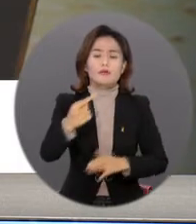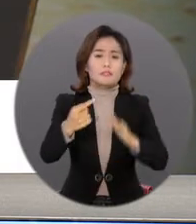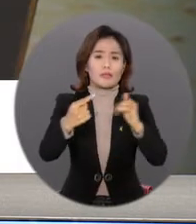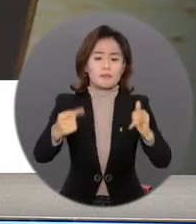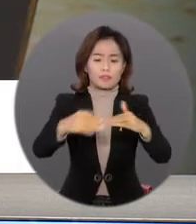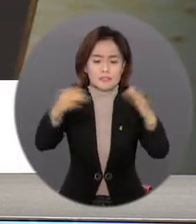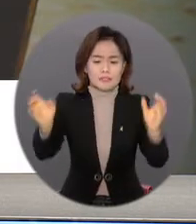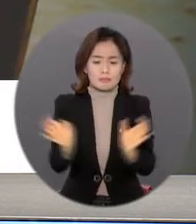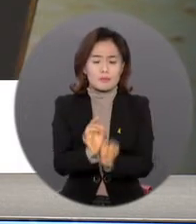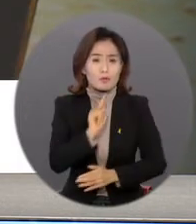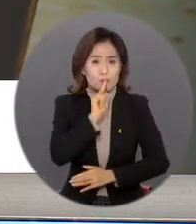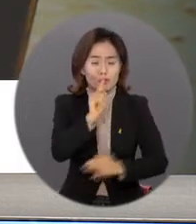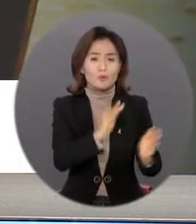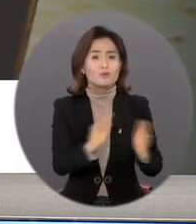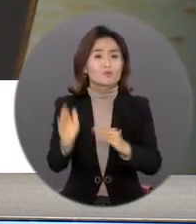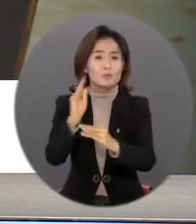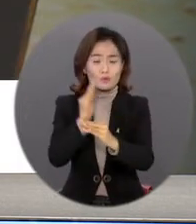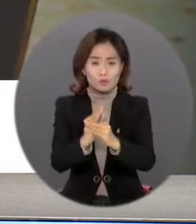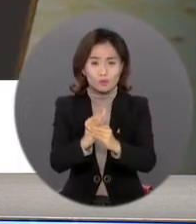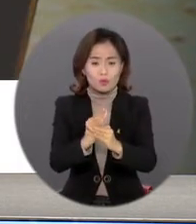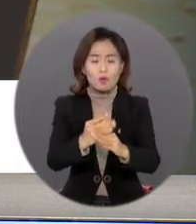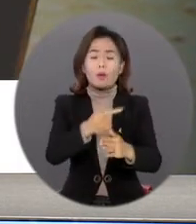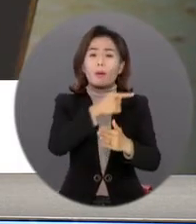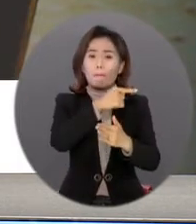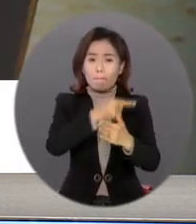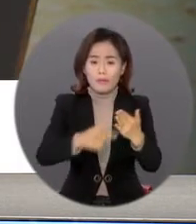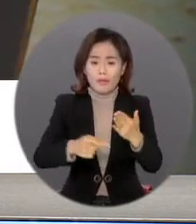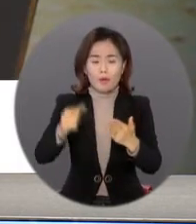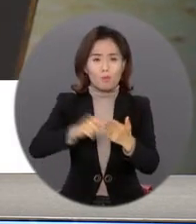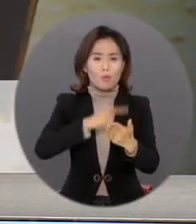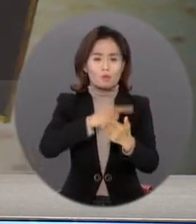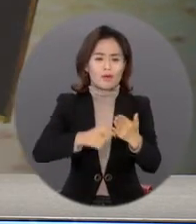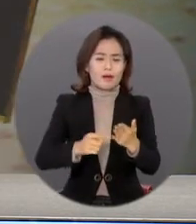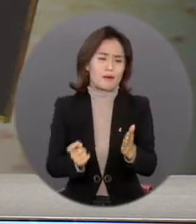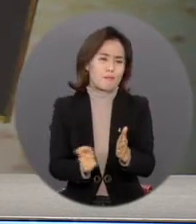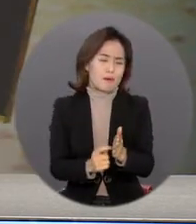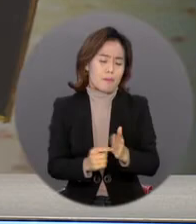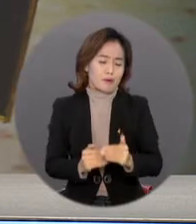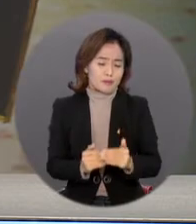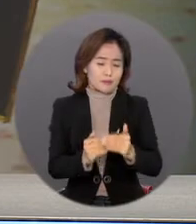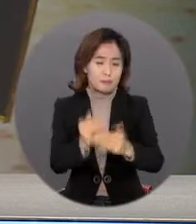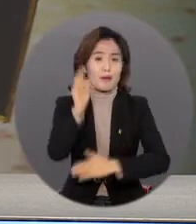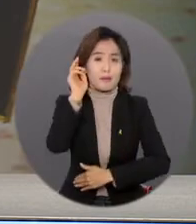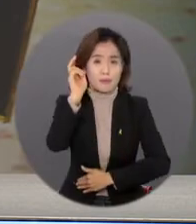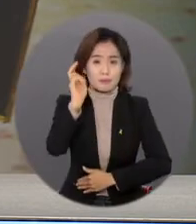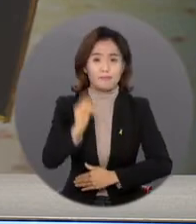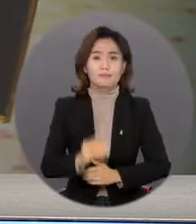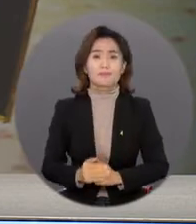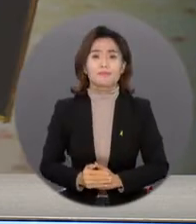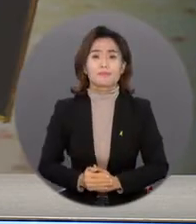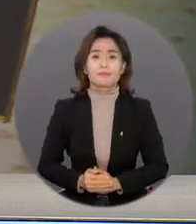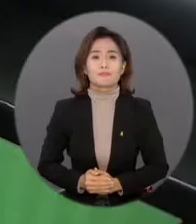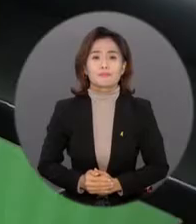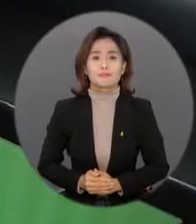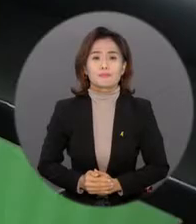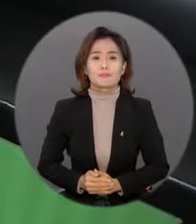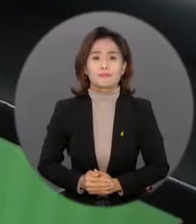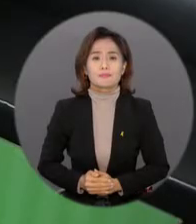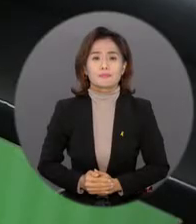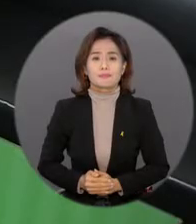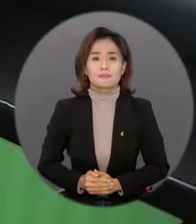집단 소송을 준비 중인데 피해 보상에 탄력이 붙을 전망입니다. 우종훈 기자가 취재했습니다.